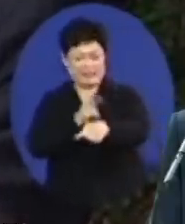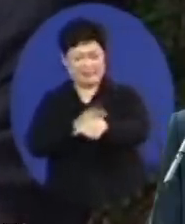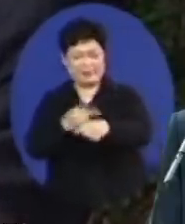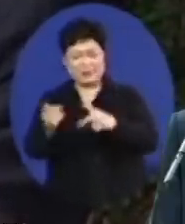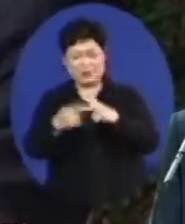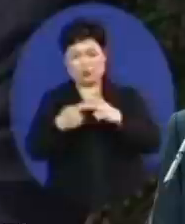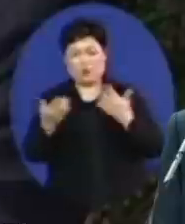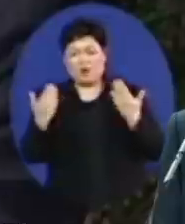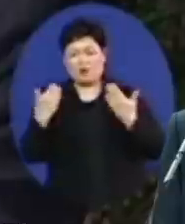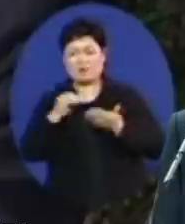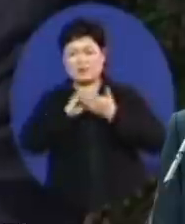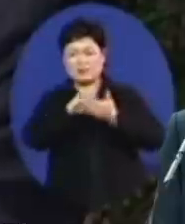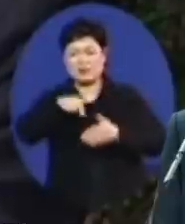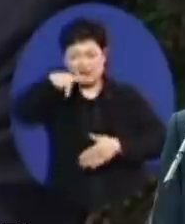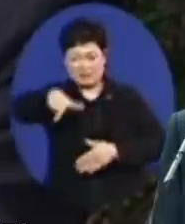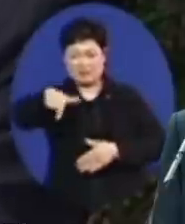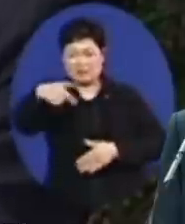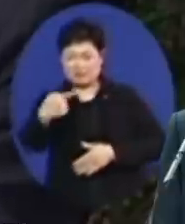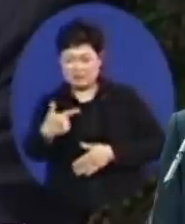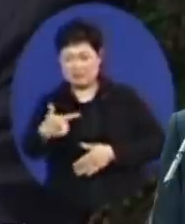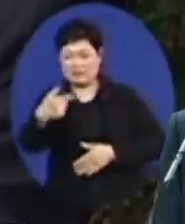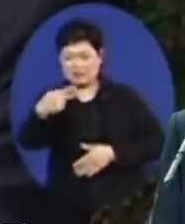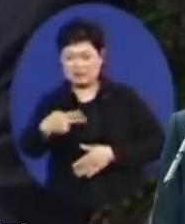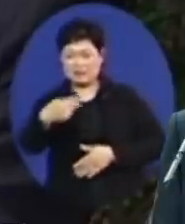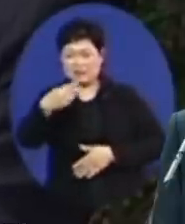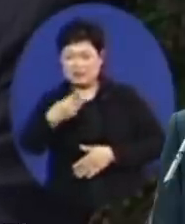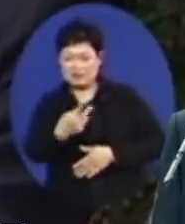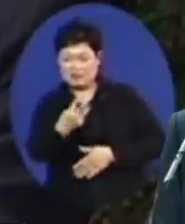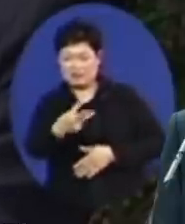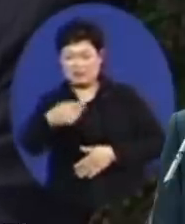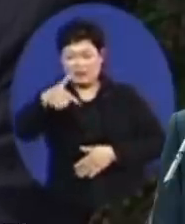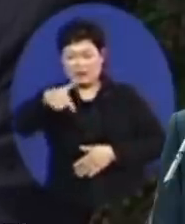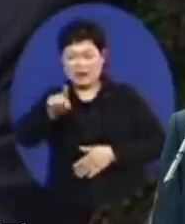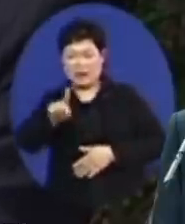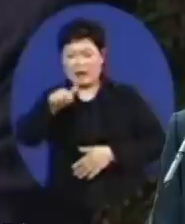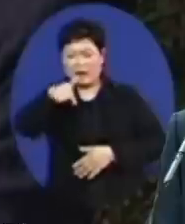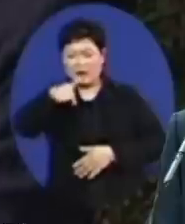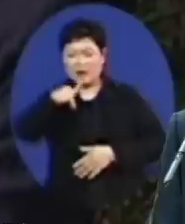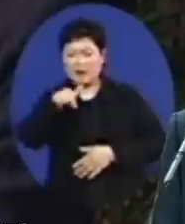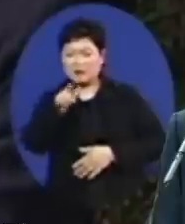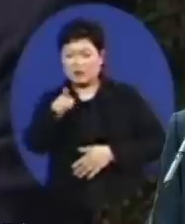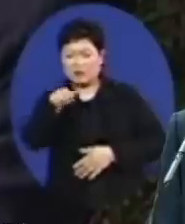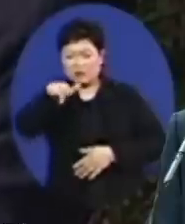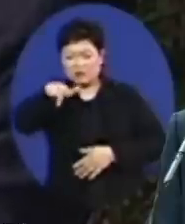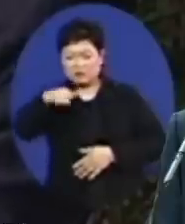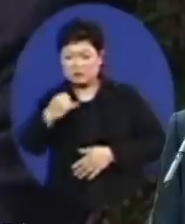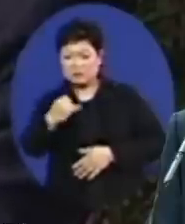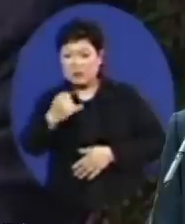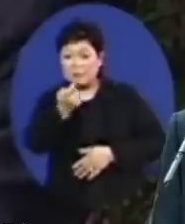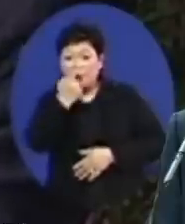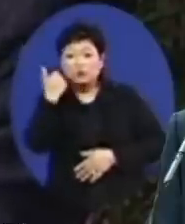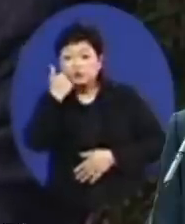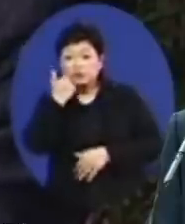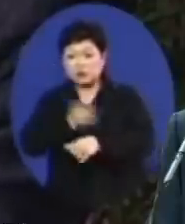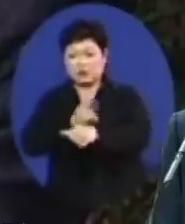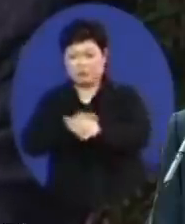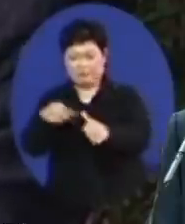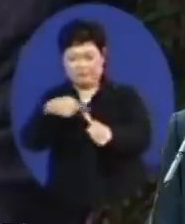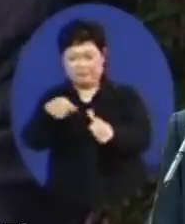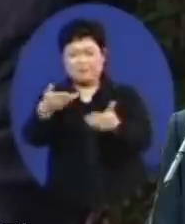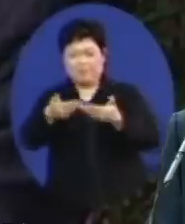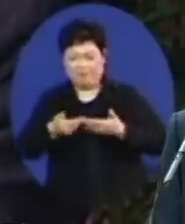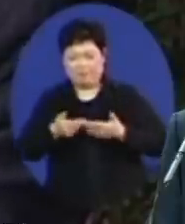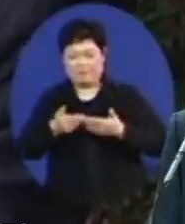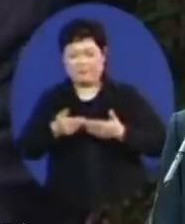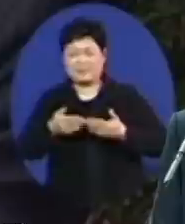초등학교에 가서 기역, 니은, 가기야, 거기야 배운 것도 선생님의 도우심으로 배웠습니다. 이제 생각하니 선생님의